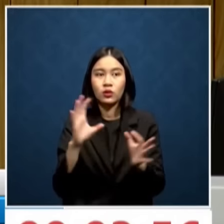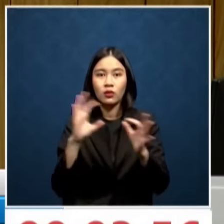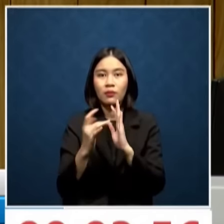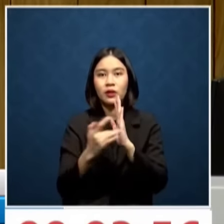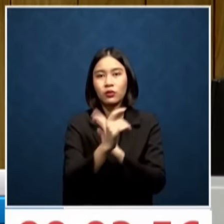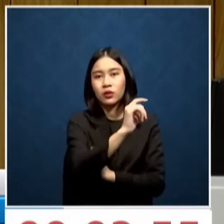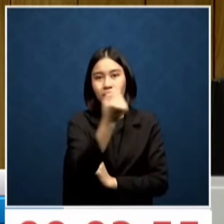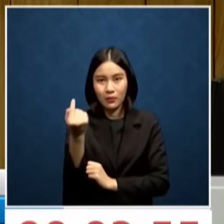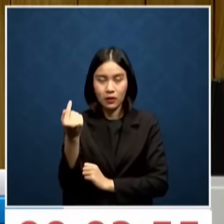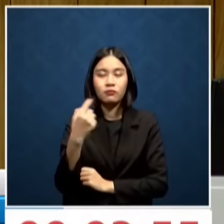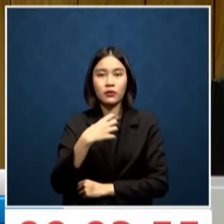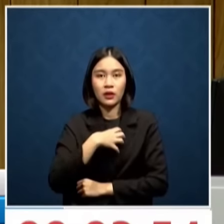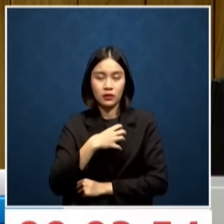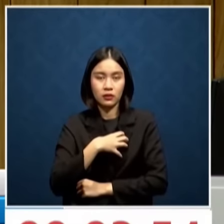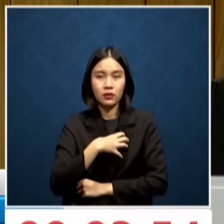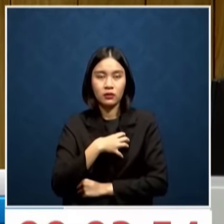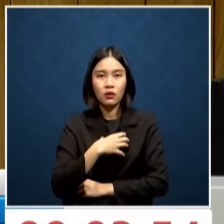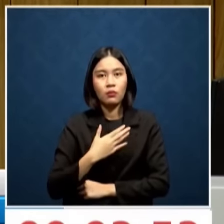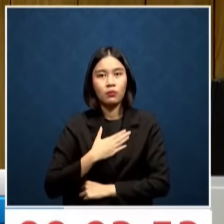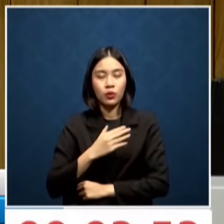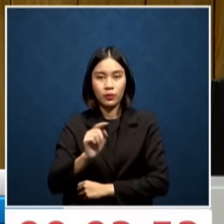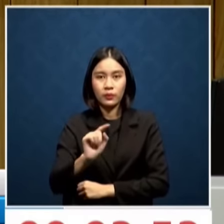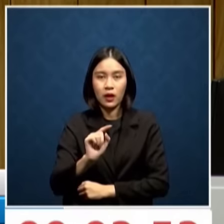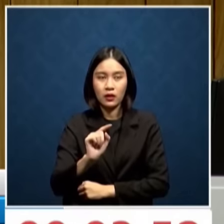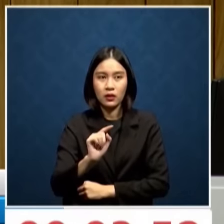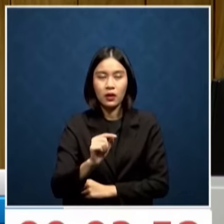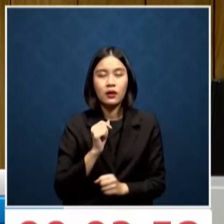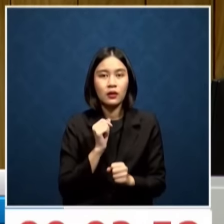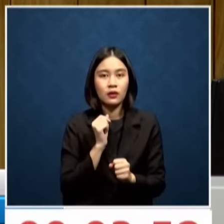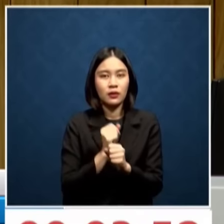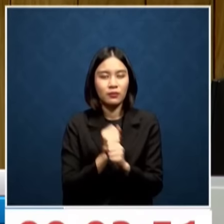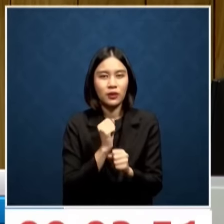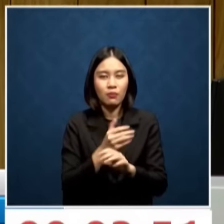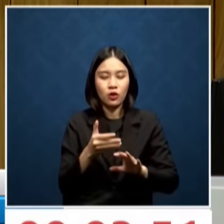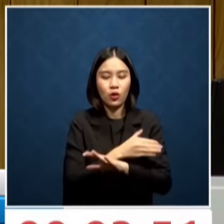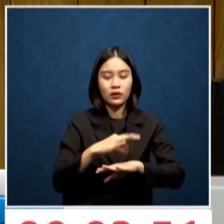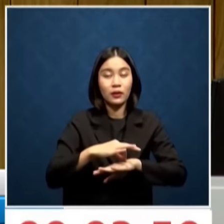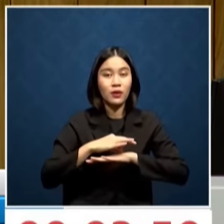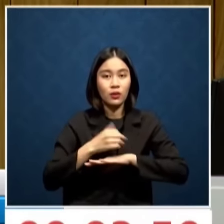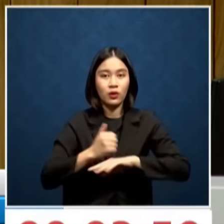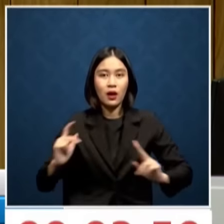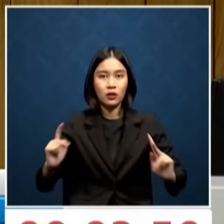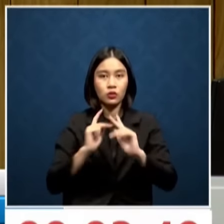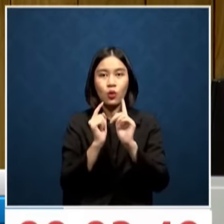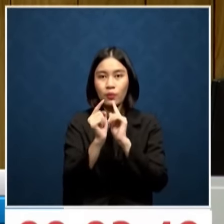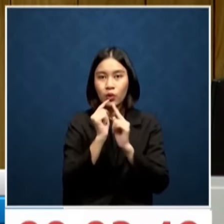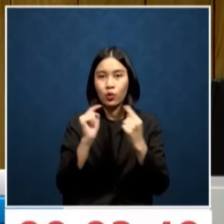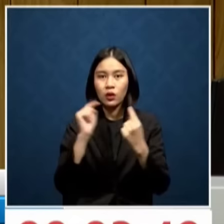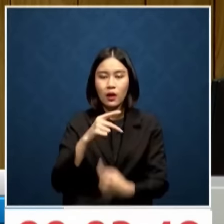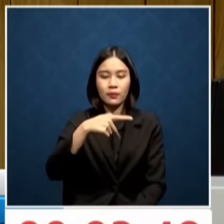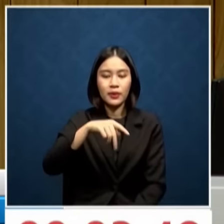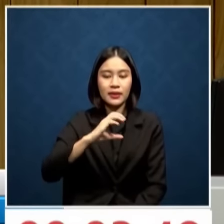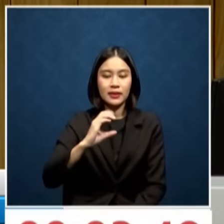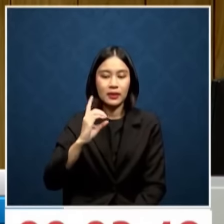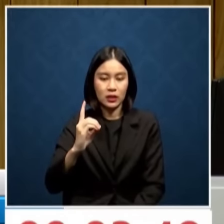ฮเทคโนโลยีครับเราจริงๆแล้วผมเองก็ได้ไปทำเรื่องนี้มาตั้งแต่ก่อนเป็นรัฐมนตรีนะครับไปติดต่อเรื่อง PCB ฮะ